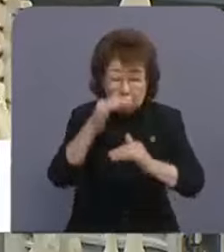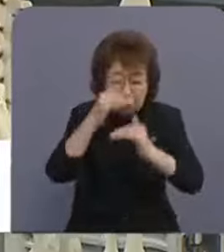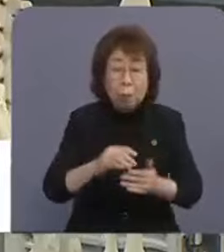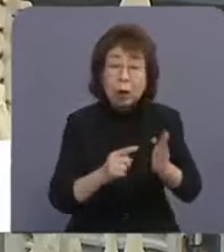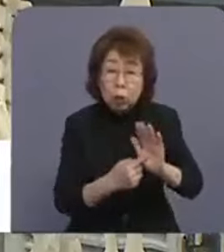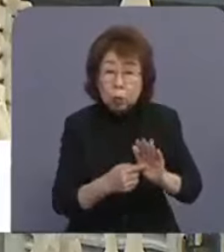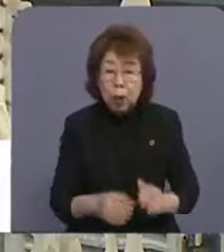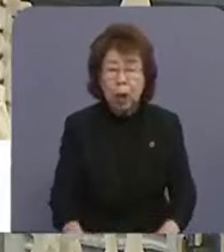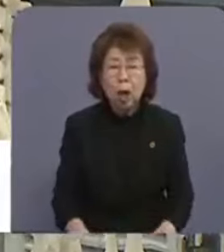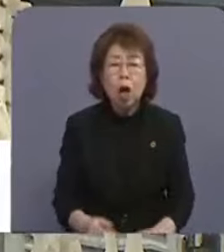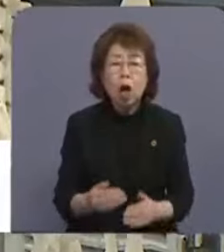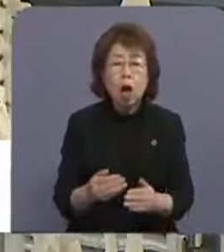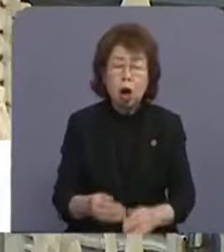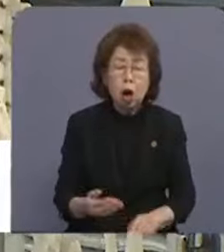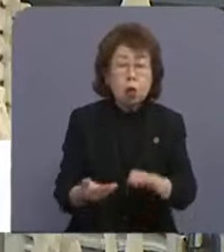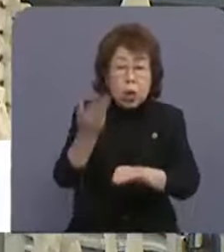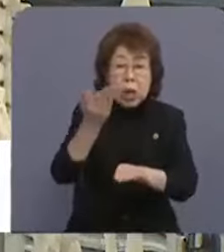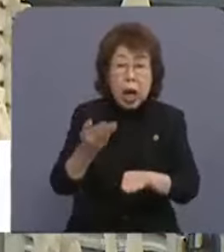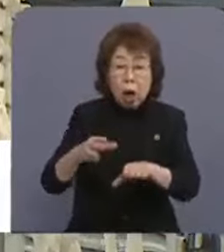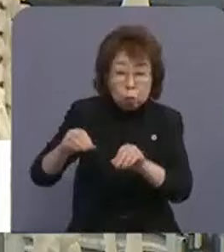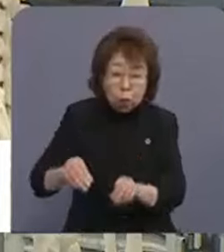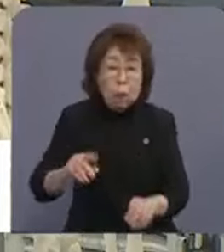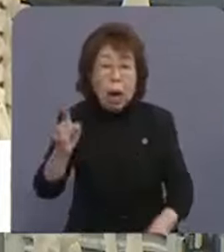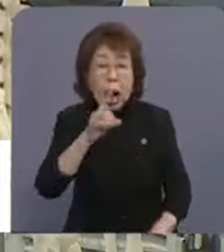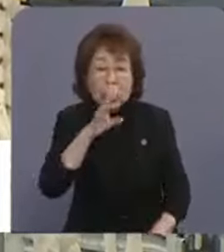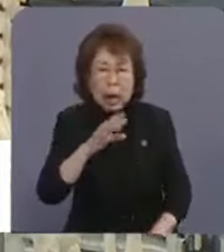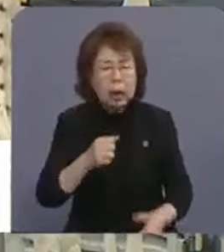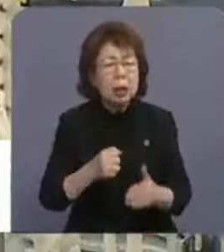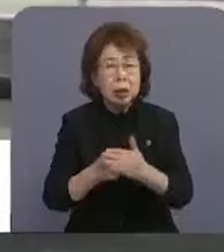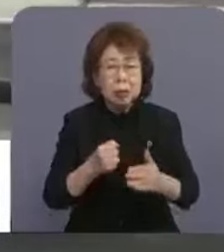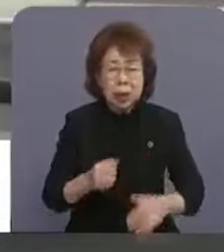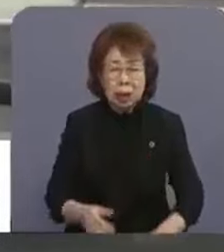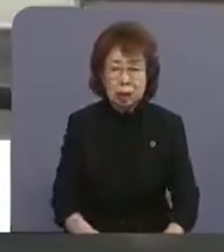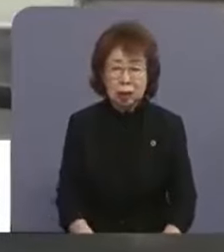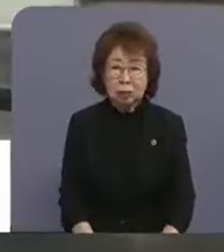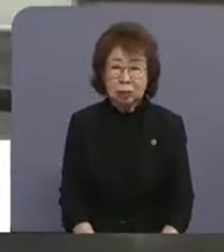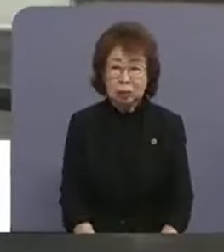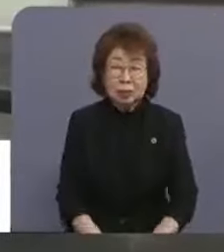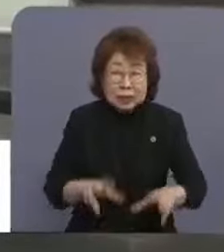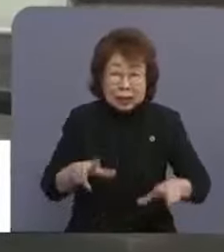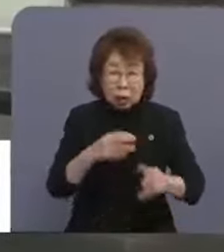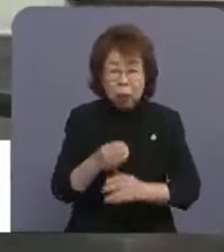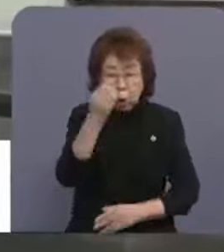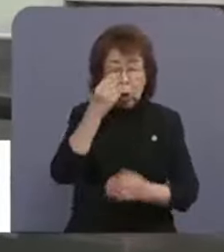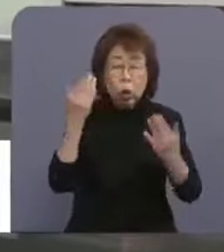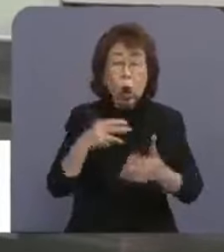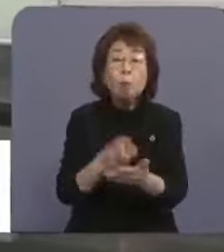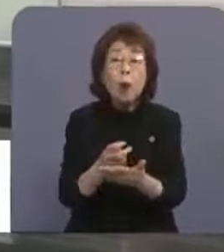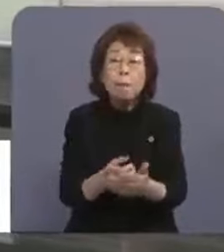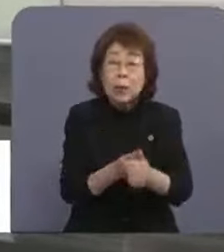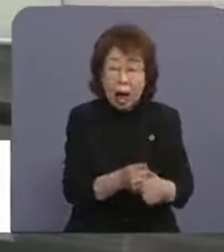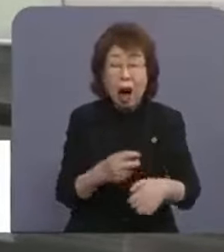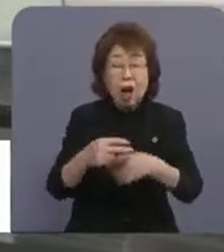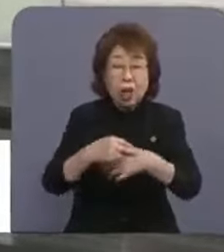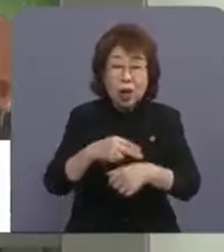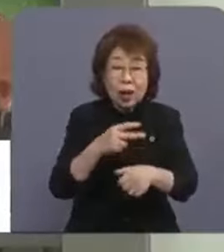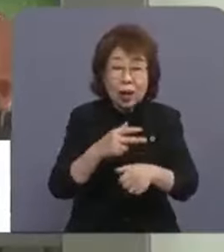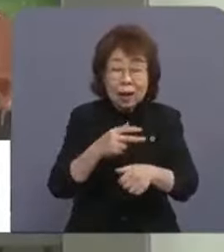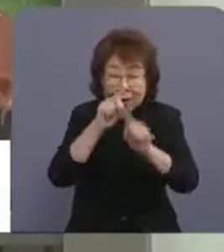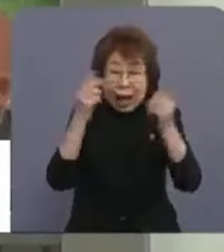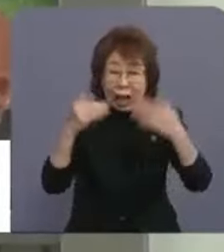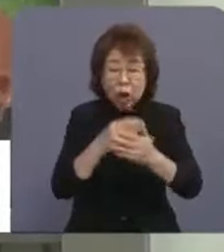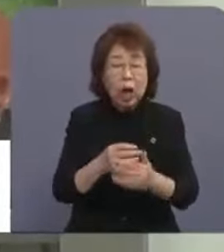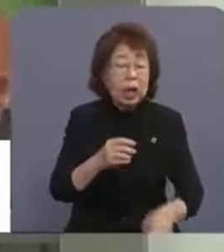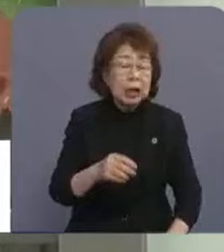건 유급을 막을 한계 시점에 다다랐기 때문입니다. 현행 고등교육법상 의대는 한 학기에